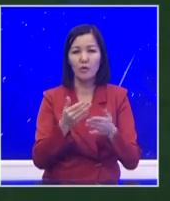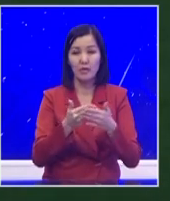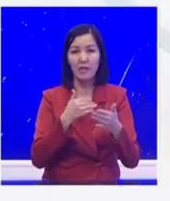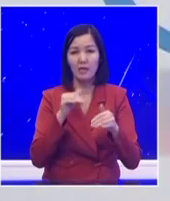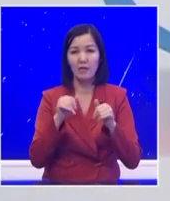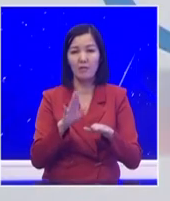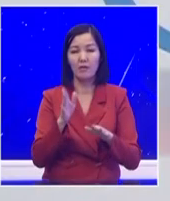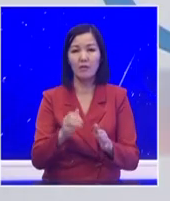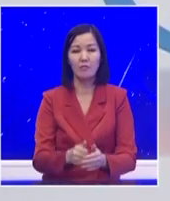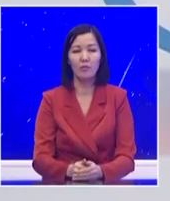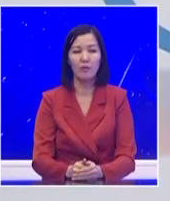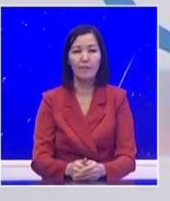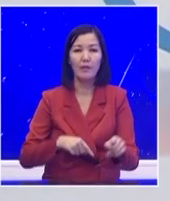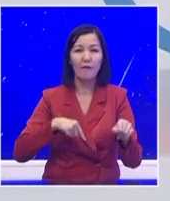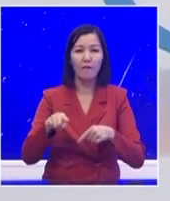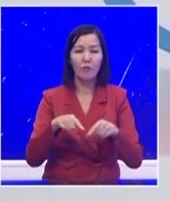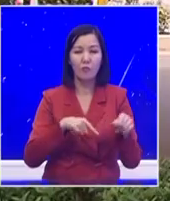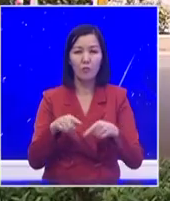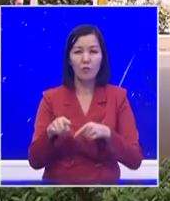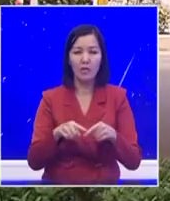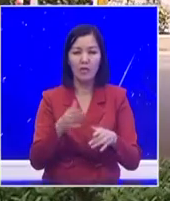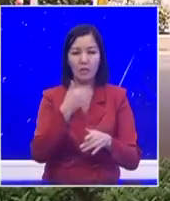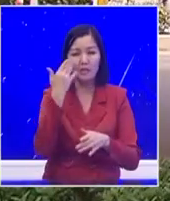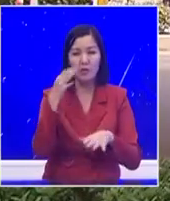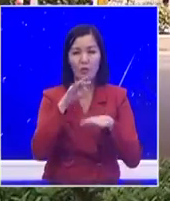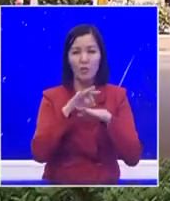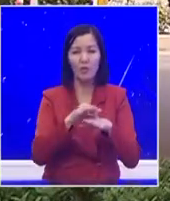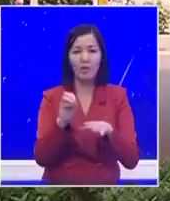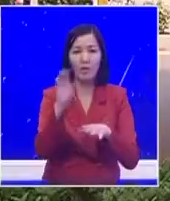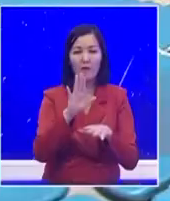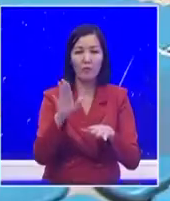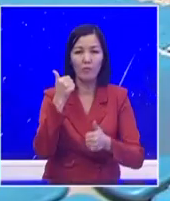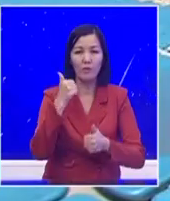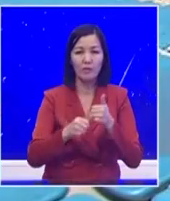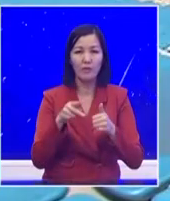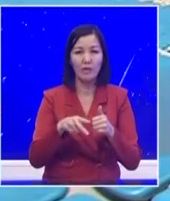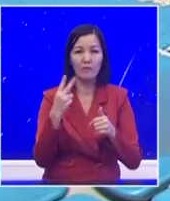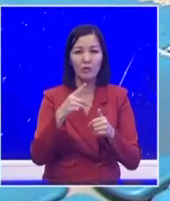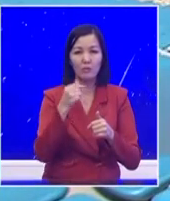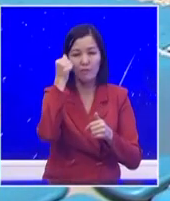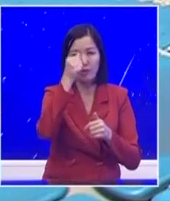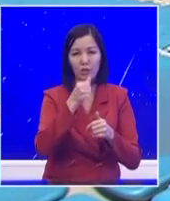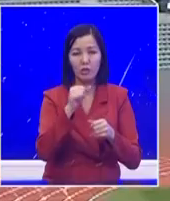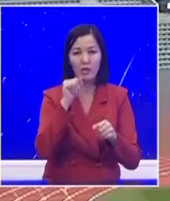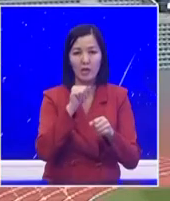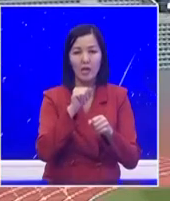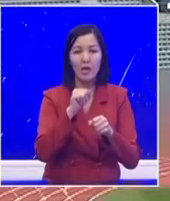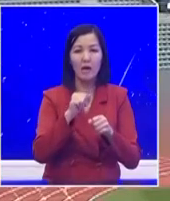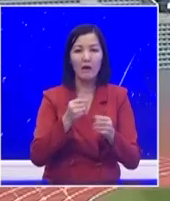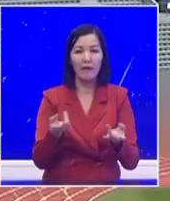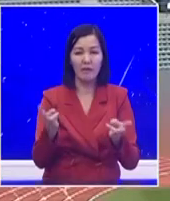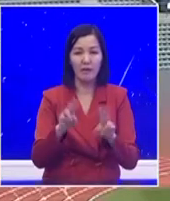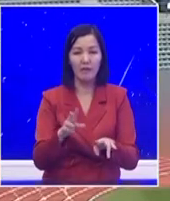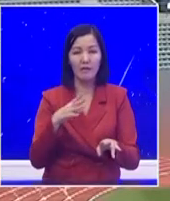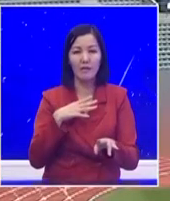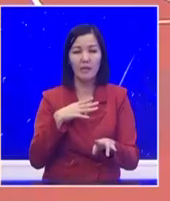қабылданады. Футболдан биыл жазда өтуі тиіс болған Европа чемпионаты 2021 жылға шегерілді. Құрлық бәсекесі